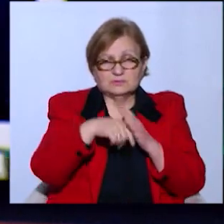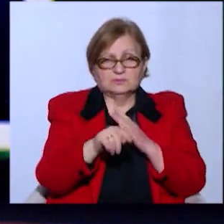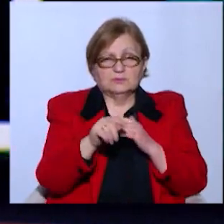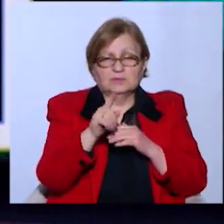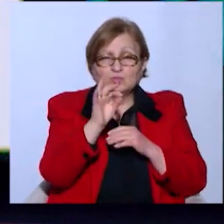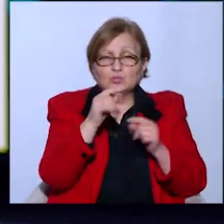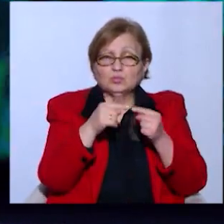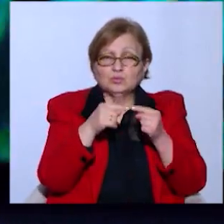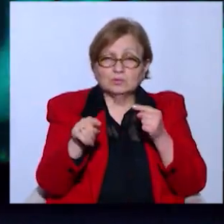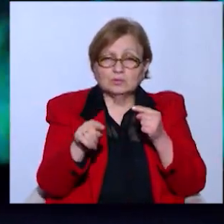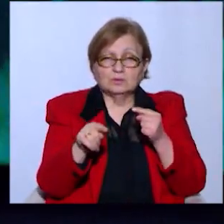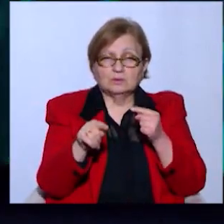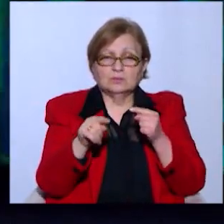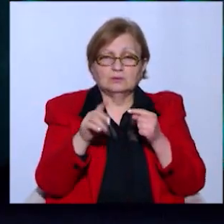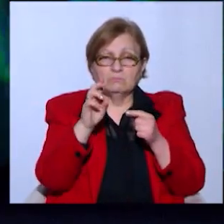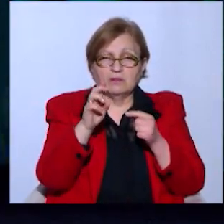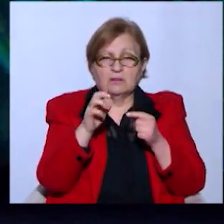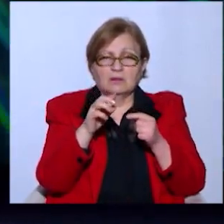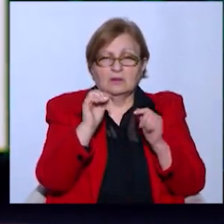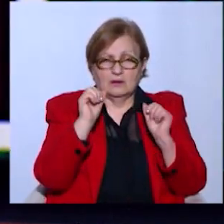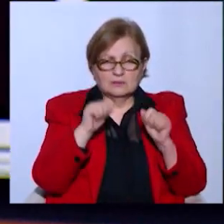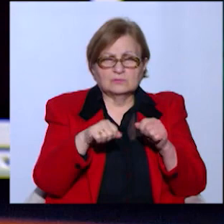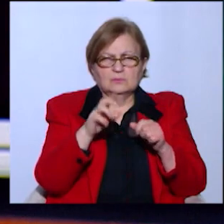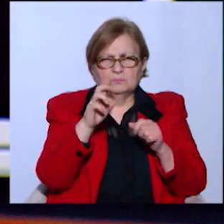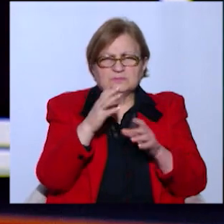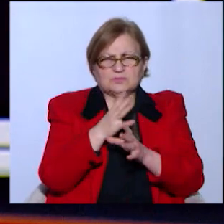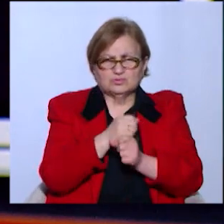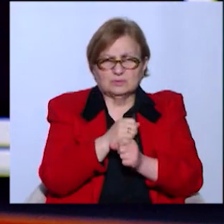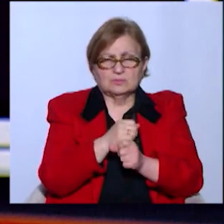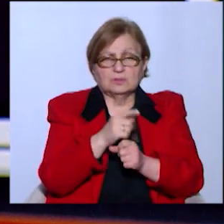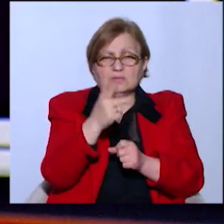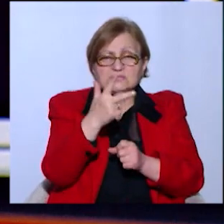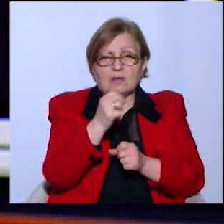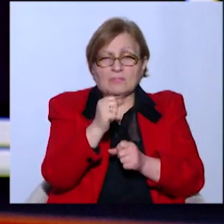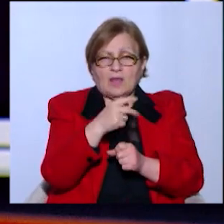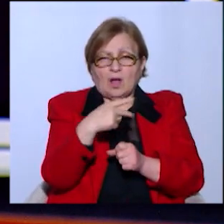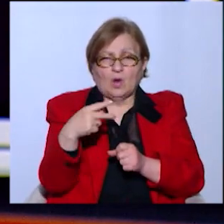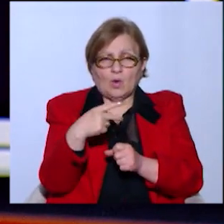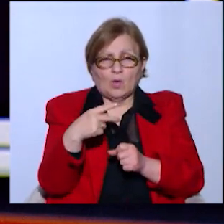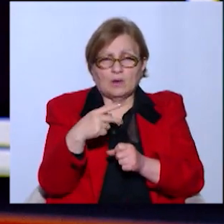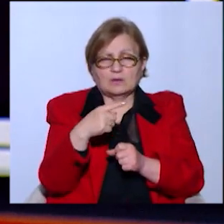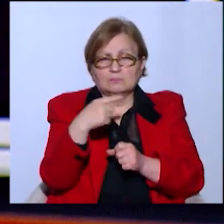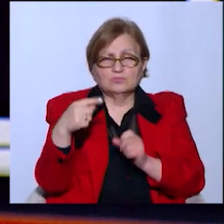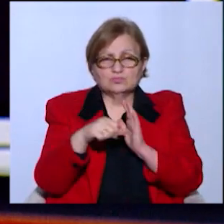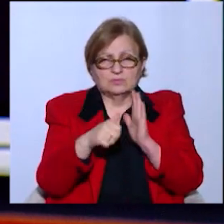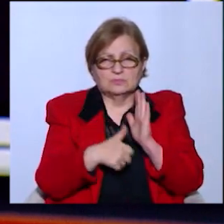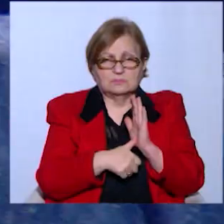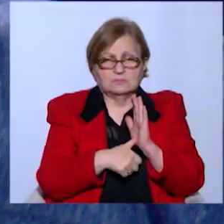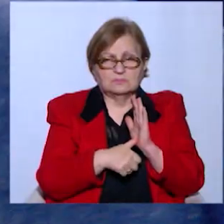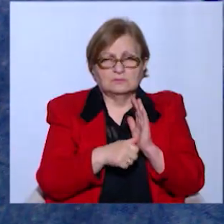0-ისგან განსხვავებულია d სხვაობა და შეგვიძლია d-ზე შევკვეცოთ, მიიღება 3a უდრის -16d-ს, ანუ